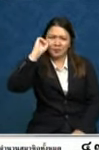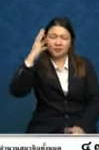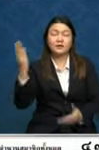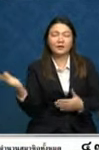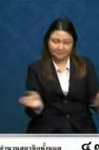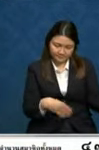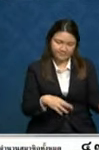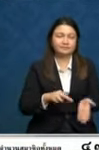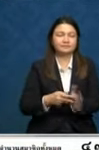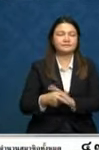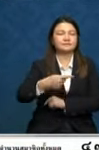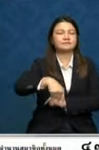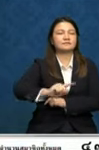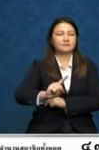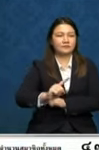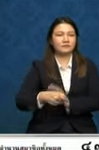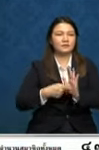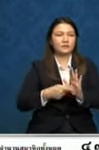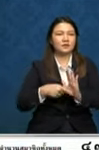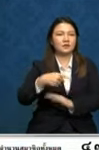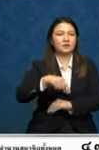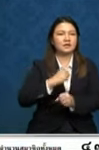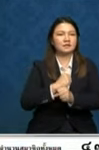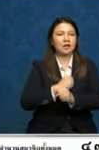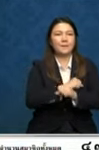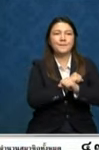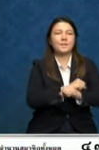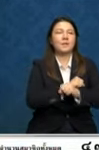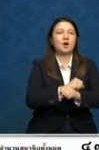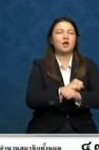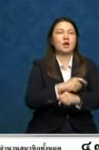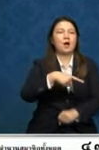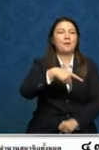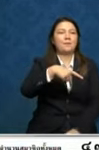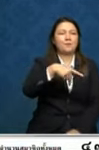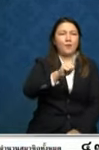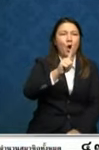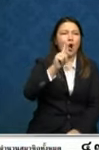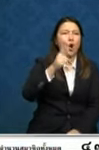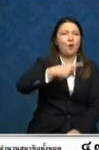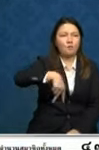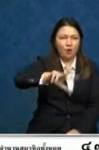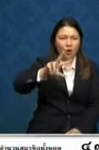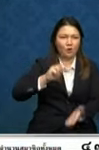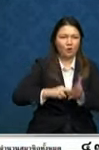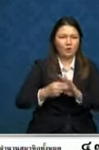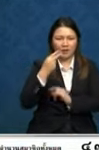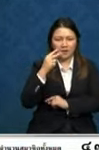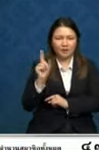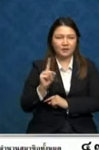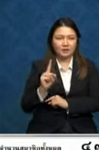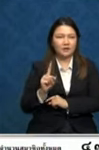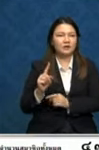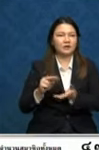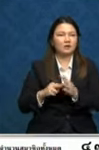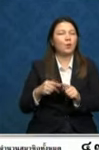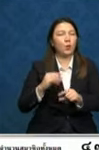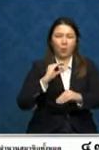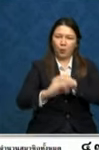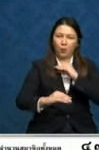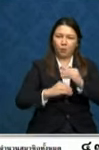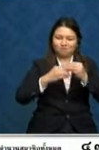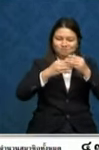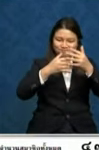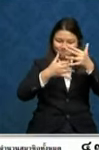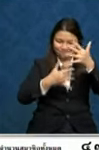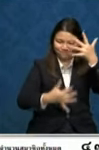ซ้ำกับกรมป้องกันและบรรเทาสาธารณภัยหรือปภ.และมีโครงการที่ท่านตั้งชื่อโครงการของงบประมาณมาอีกหลายโครงการที่